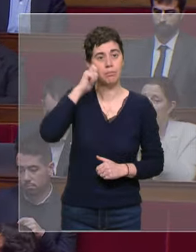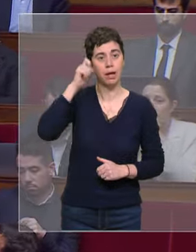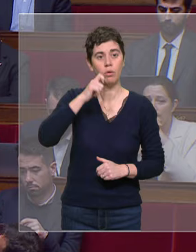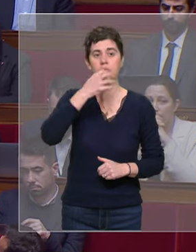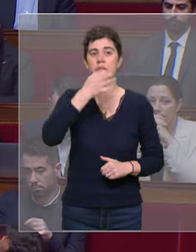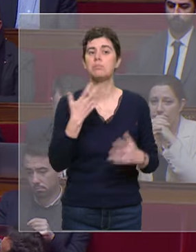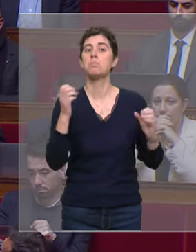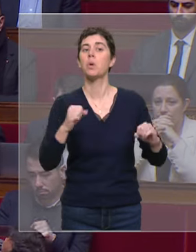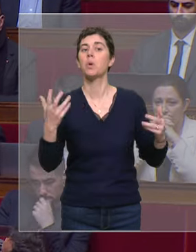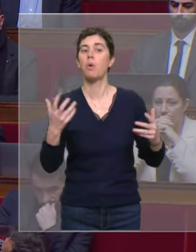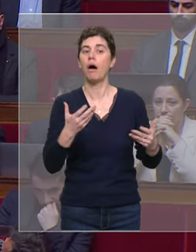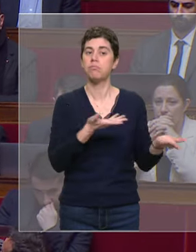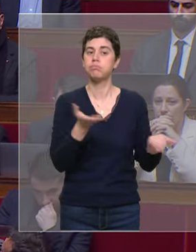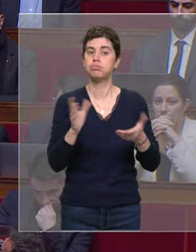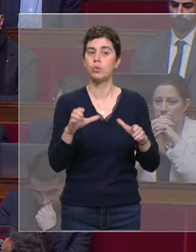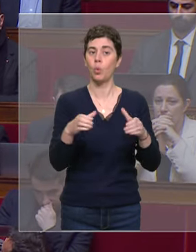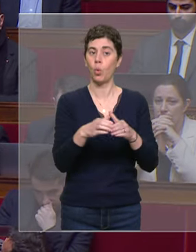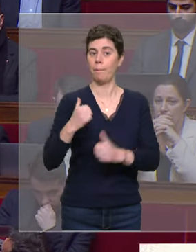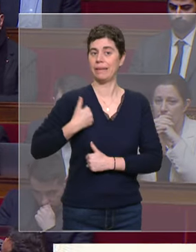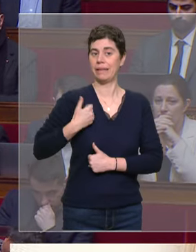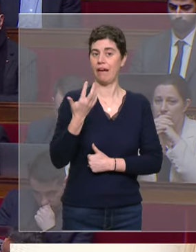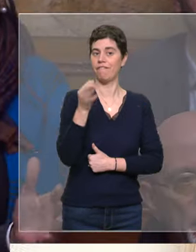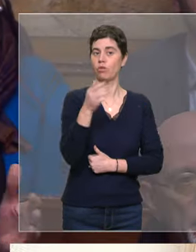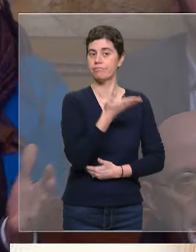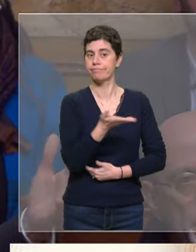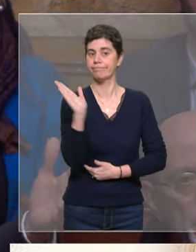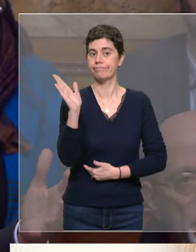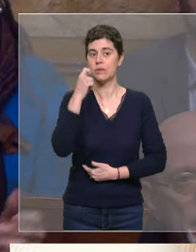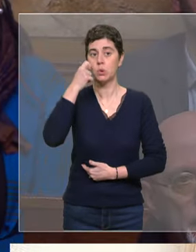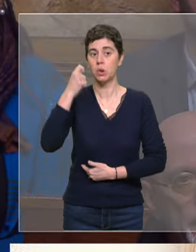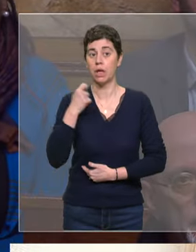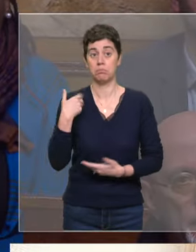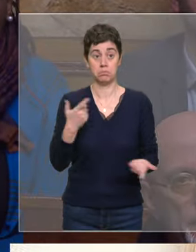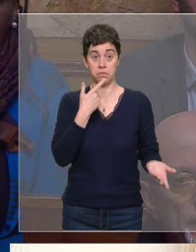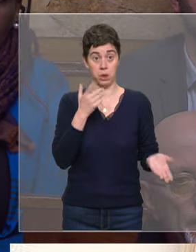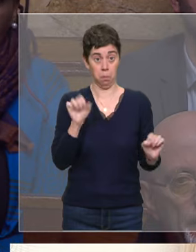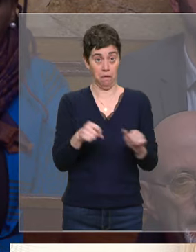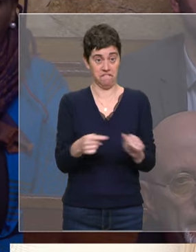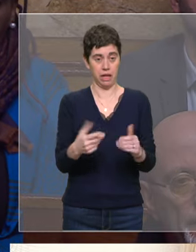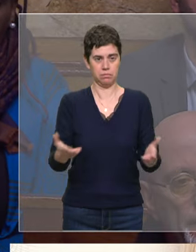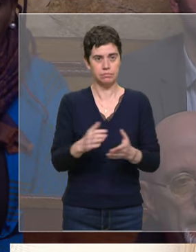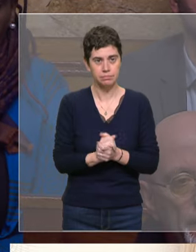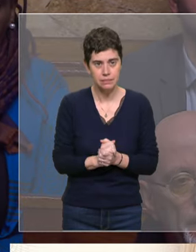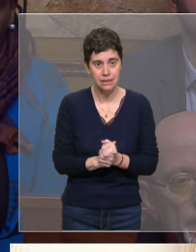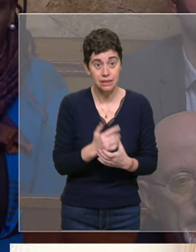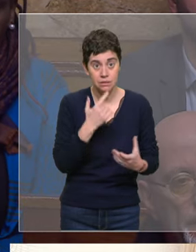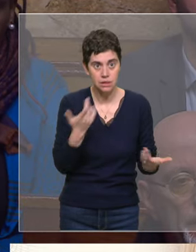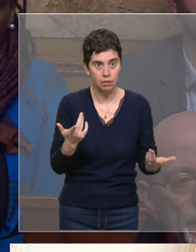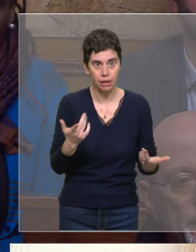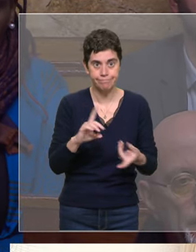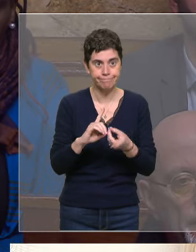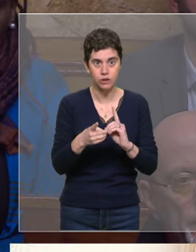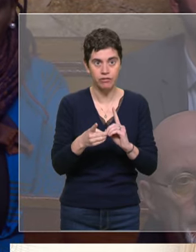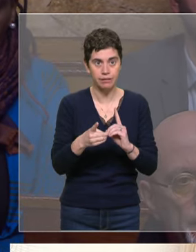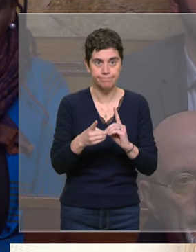la possibilité d'envoyer des troupes françaises en Ukraine. En dynamique, rien n'est exclu. Nous serions alors de fait en guerre avec